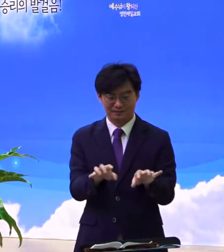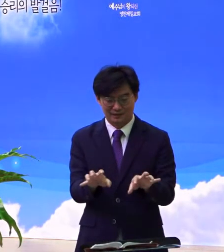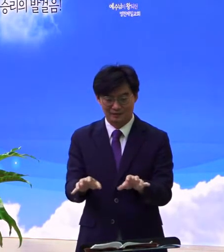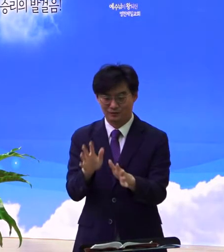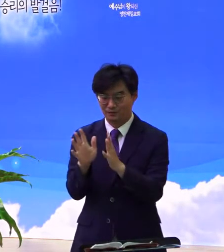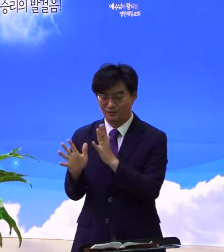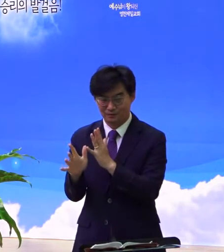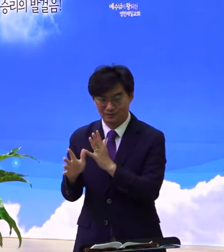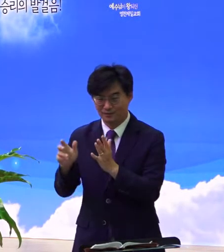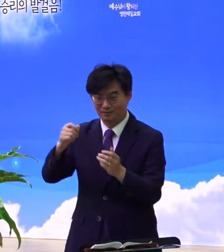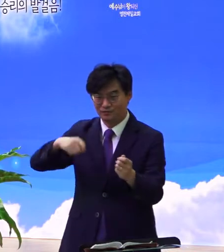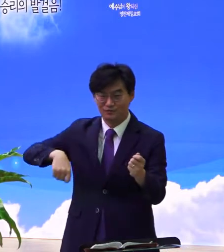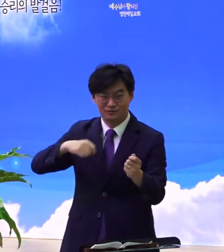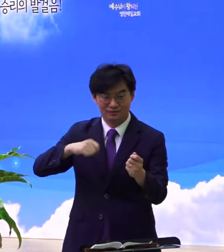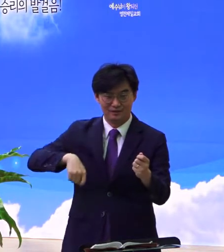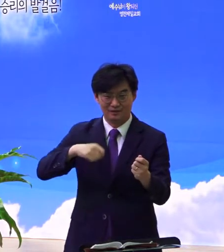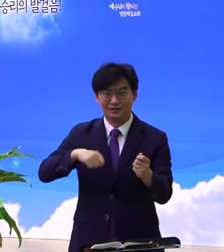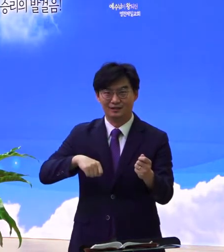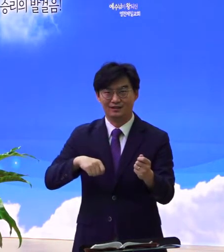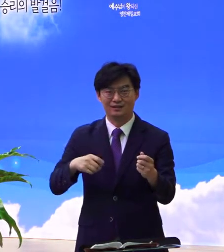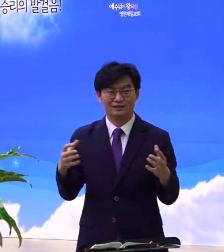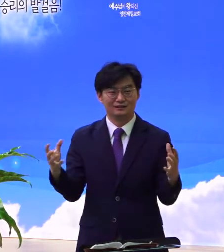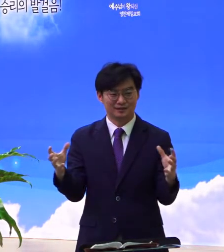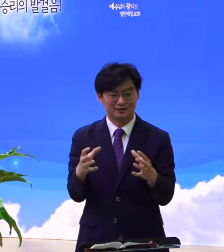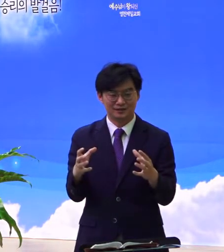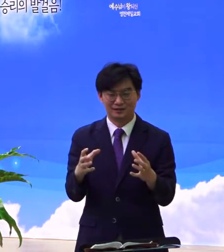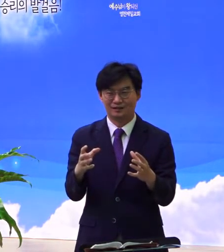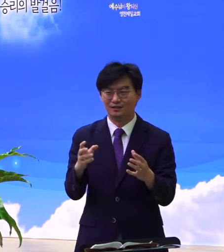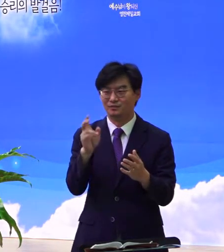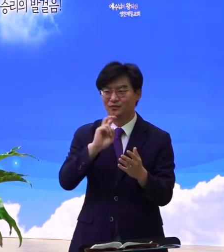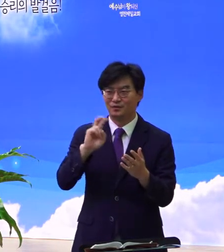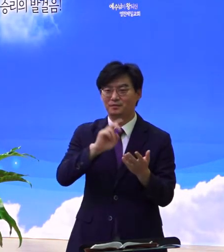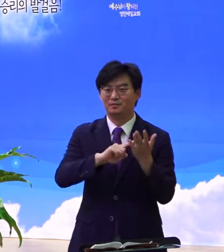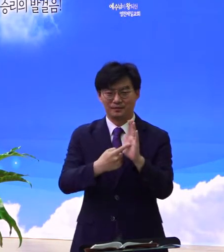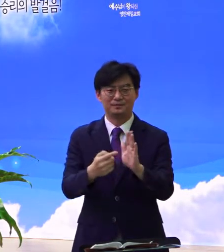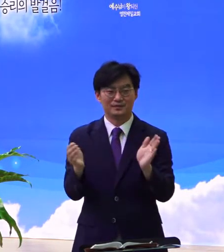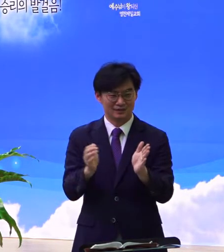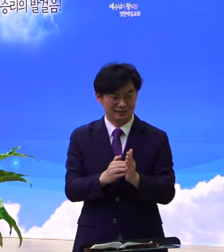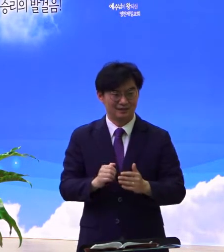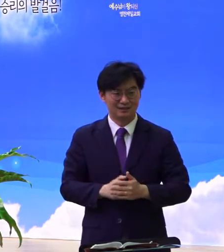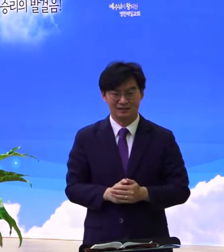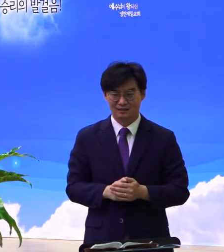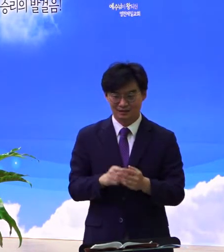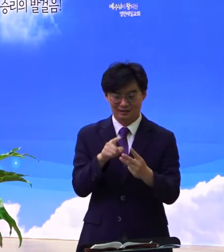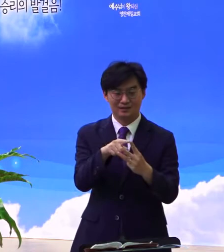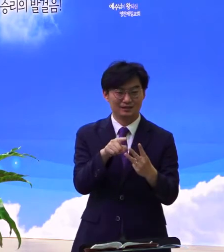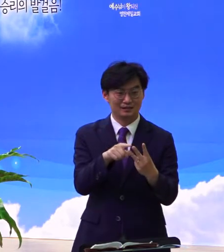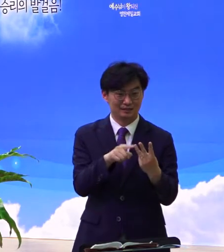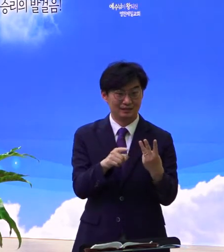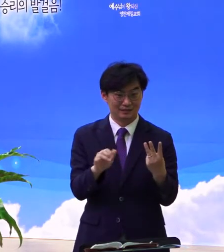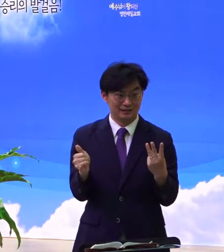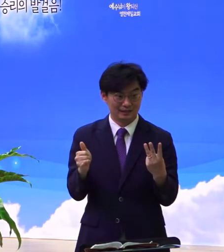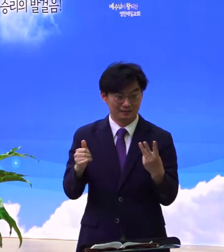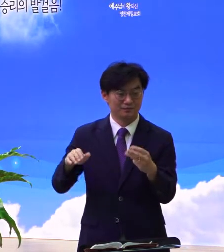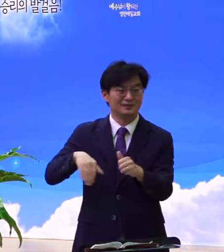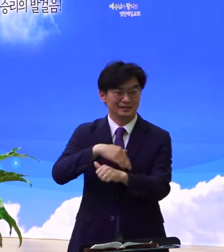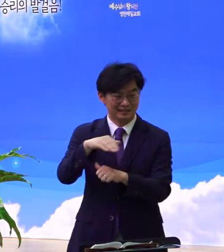청년들이고 또 장로의 자녀들인데 우리 청년들이 김광현, 김효진, 권한